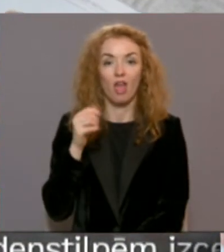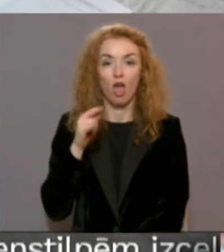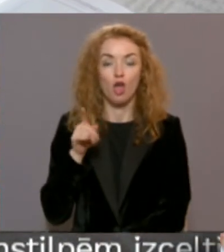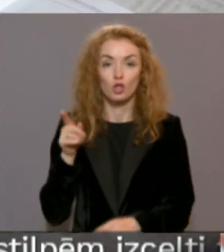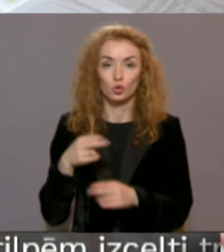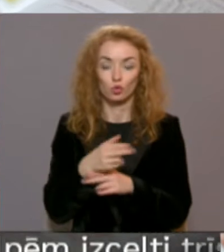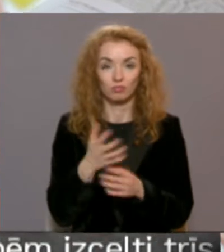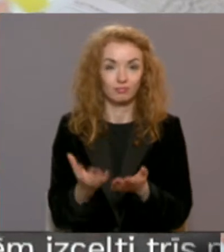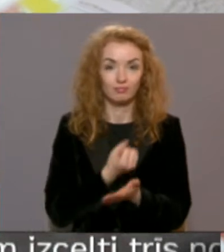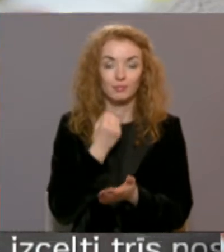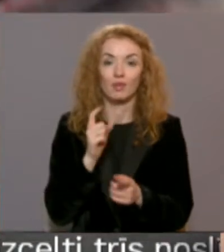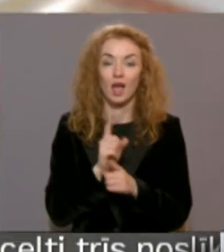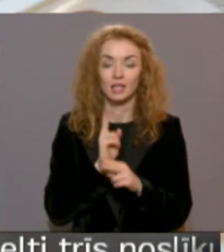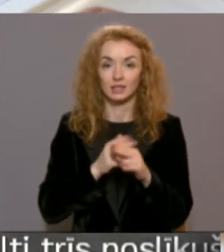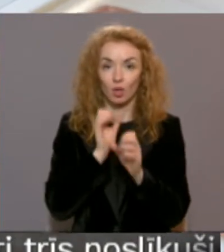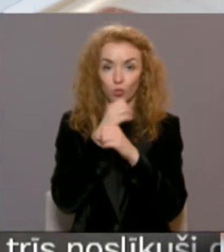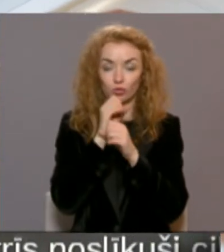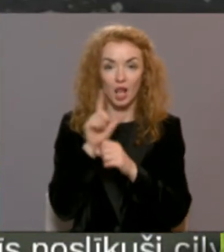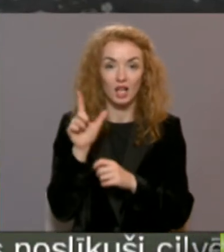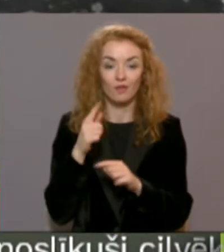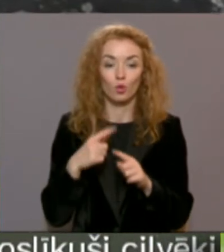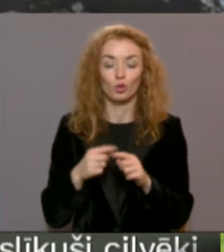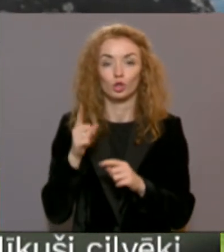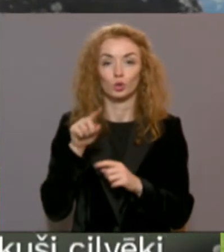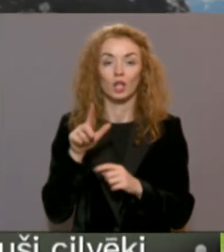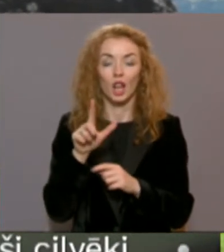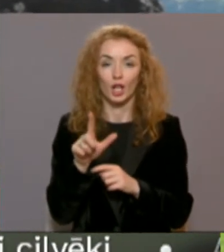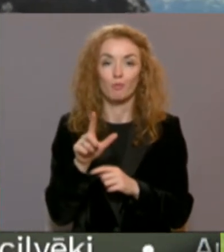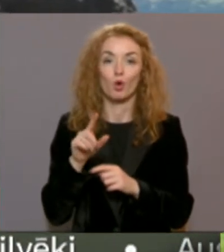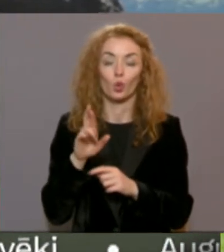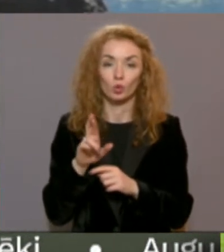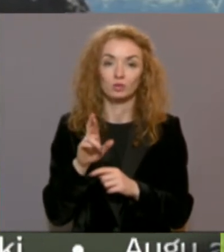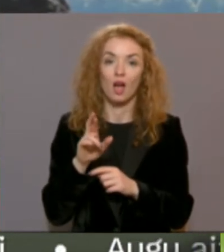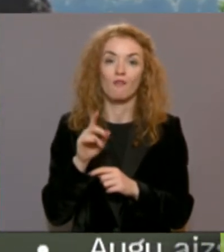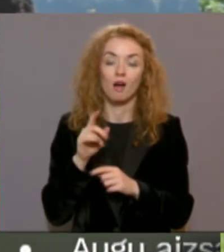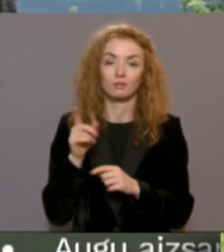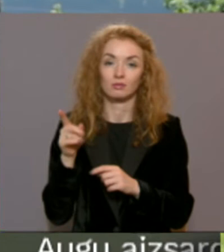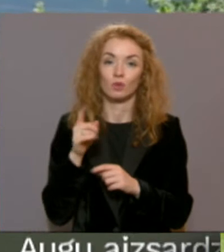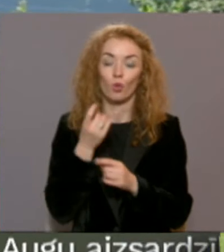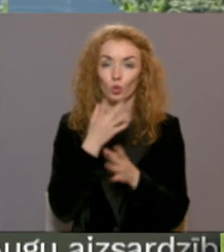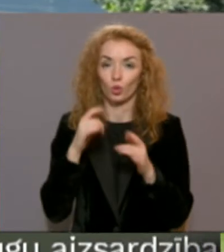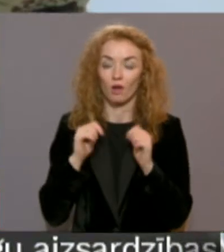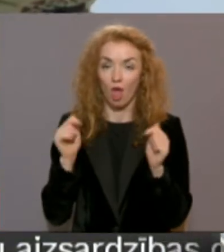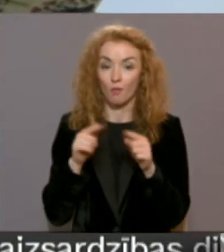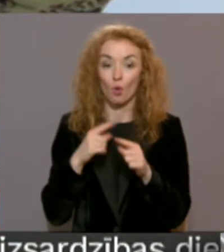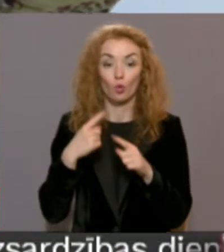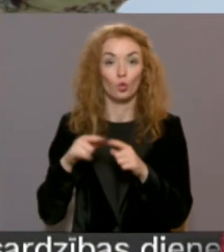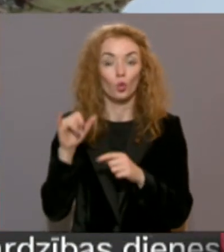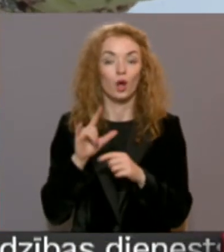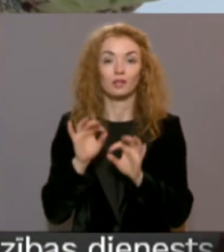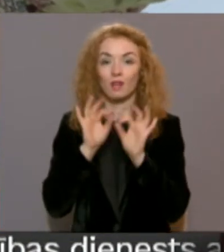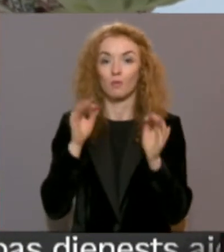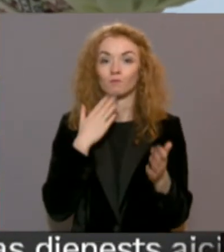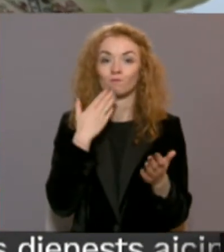apstrāde, stikla pūšana līvānos, kā arī suitu, lībiešu, rucavas un upītes kultūra telpas. Jūlijas sākumā pieteikumu par lielvārdas tautas